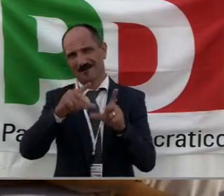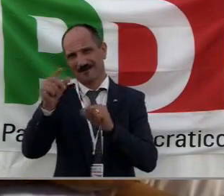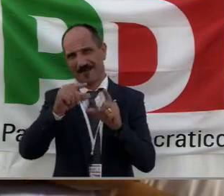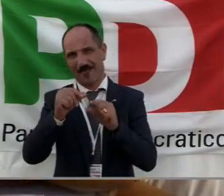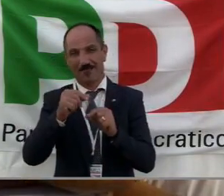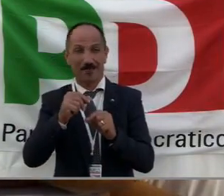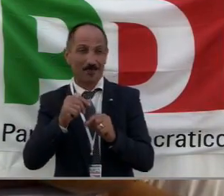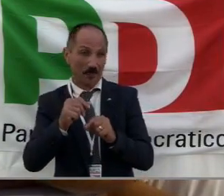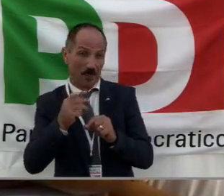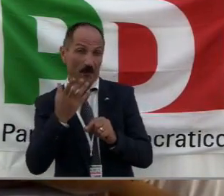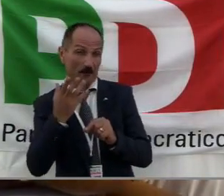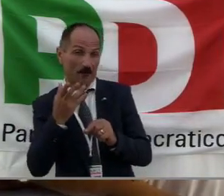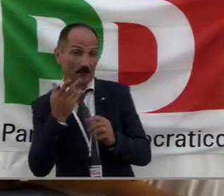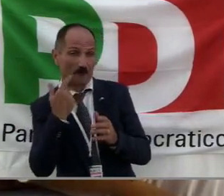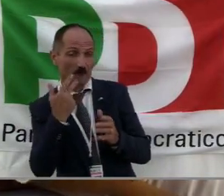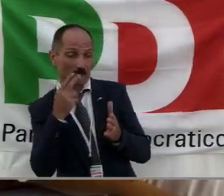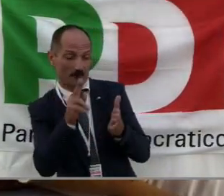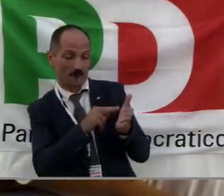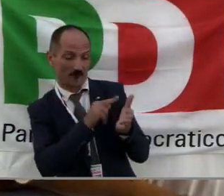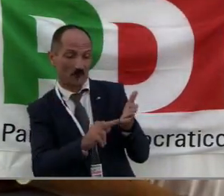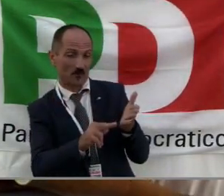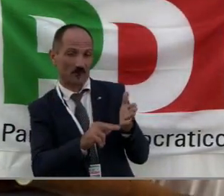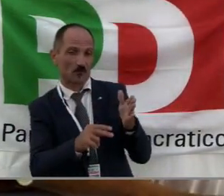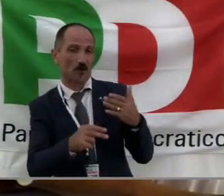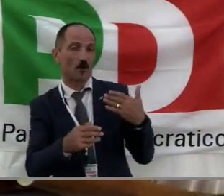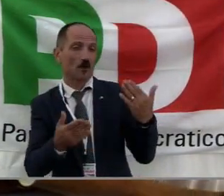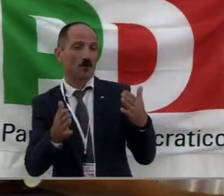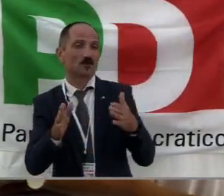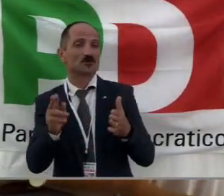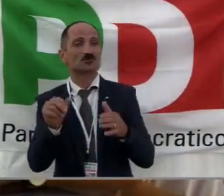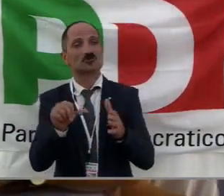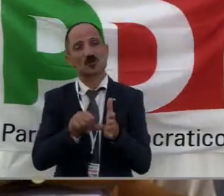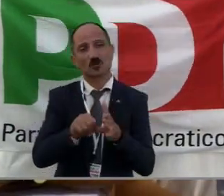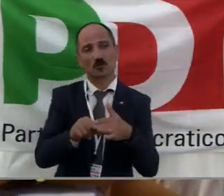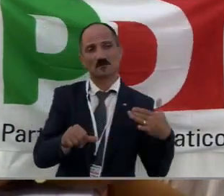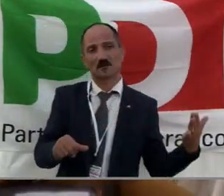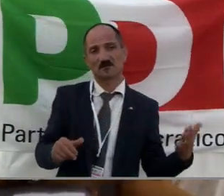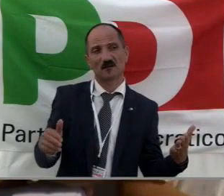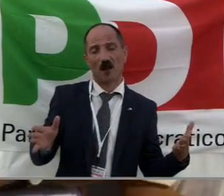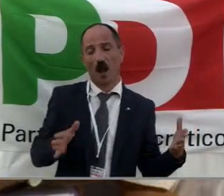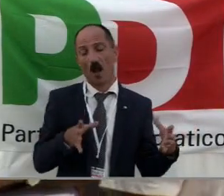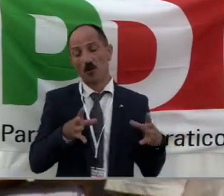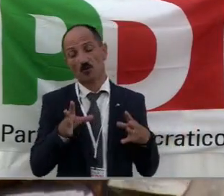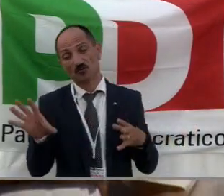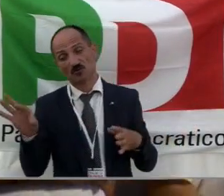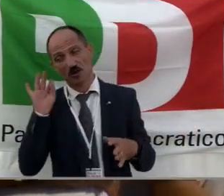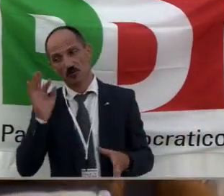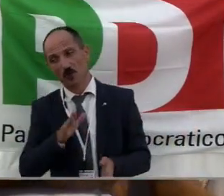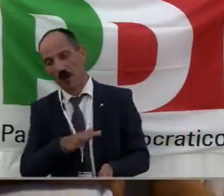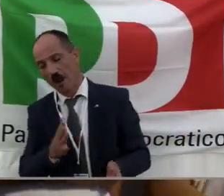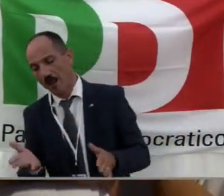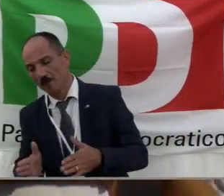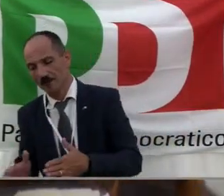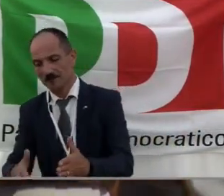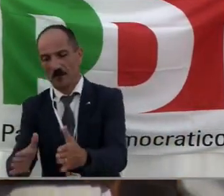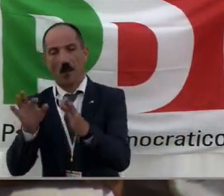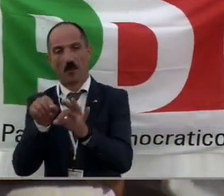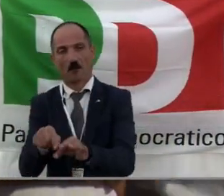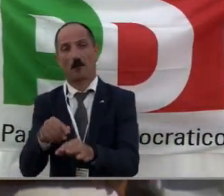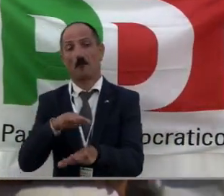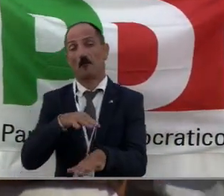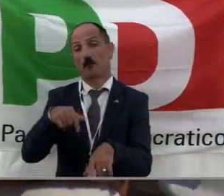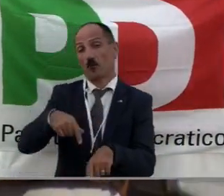magari votavano centrosinistra e poi hanno scelto un'altra strada, che in queste ore il Movimento